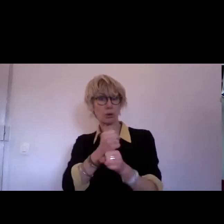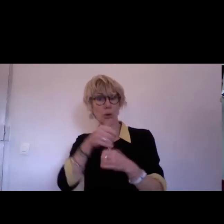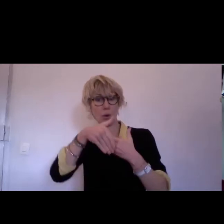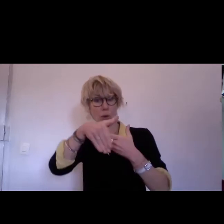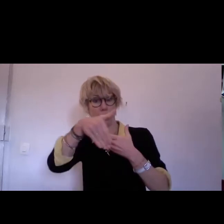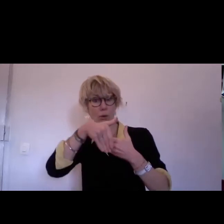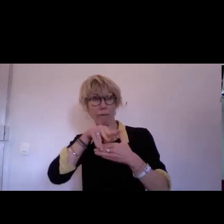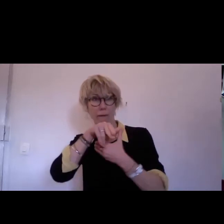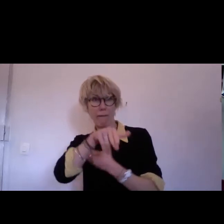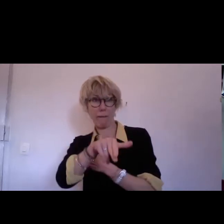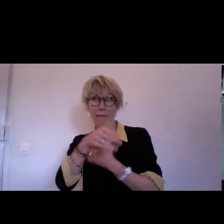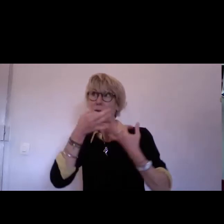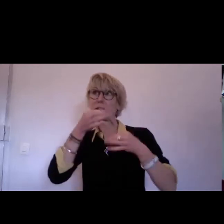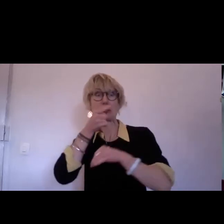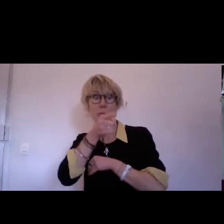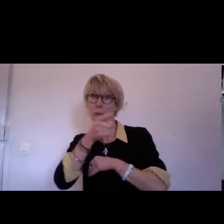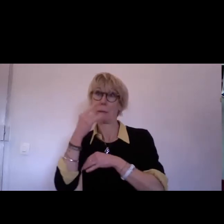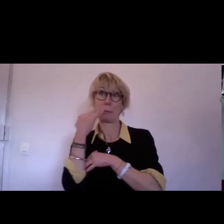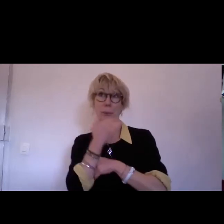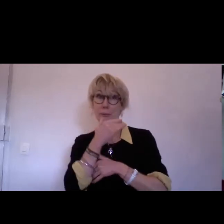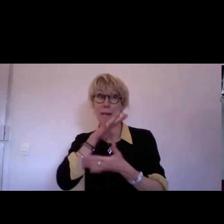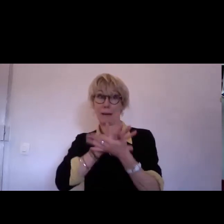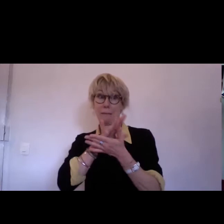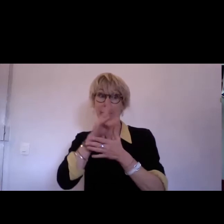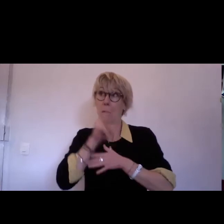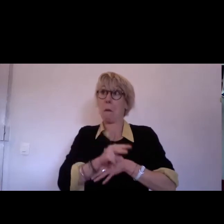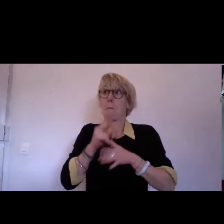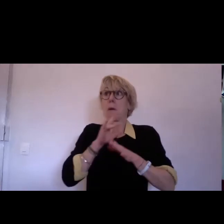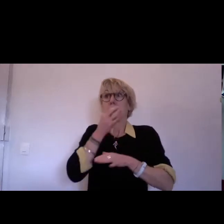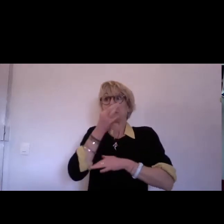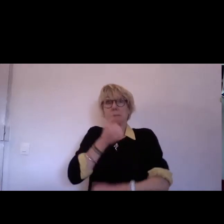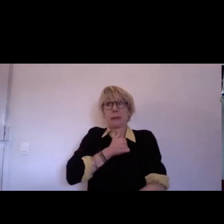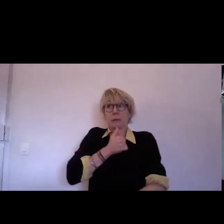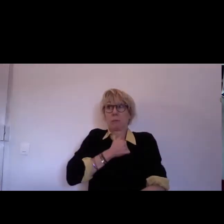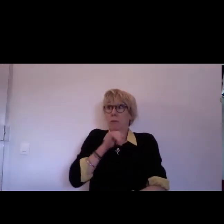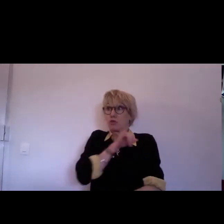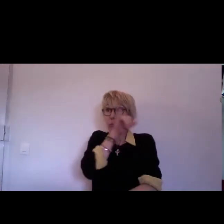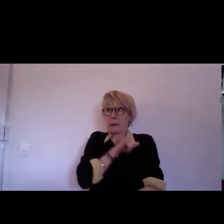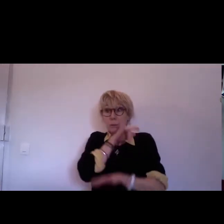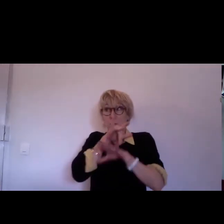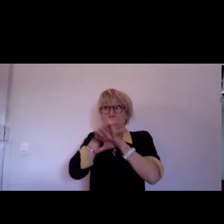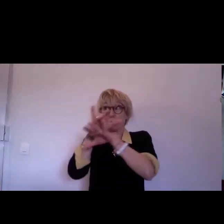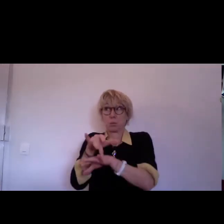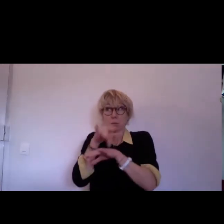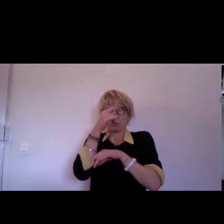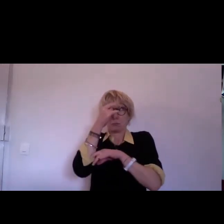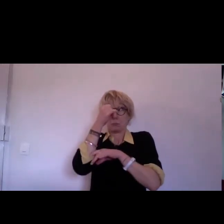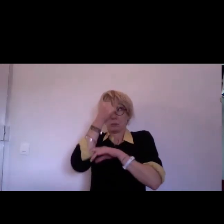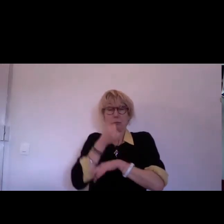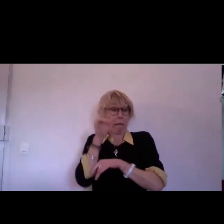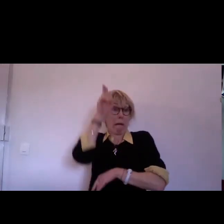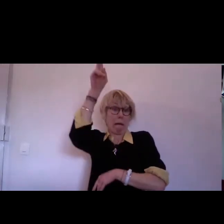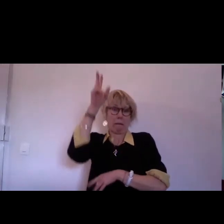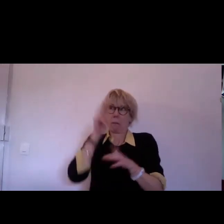Voilà, j'avais pas trop l'habitude d'aller dans les musées, je dois dire, personnellement. Et au départ, j'avais un peu